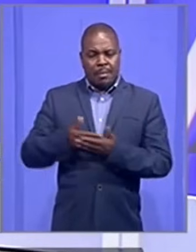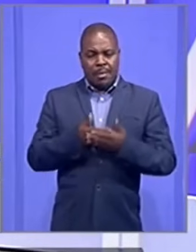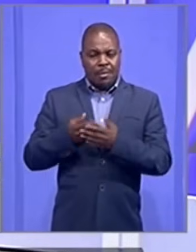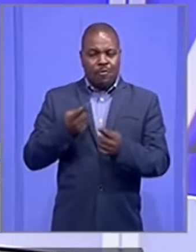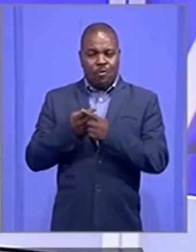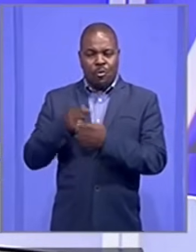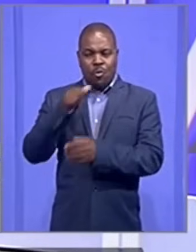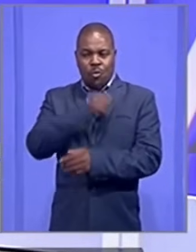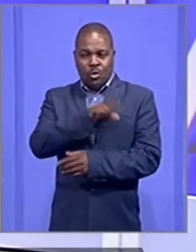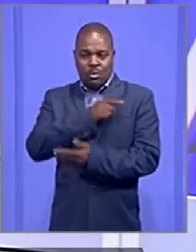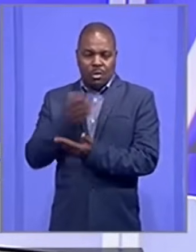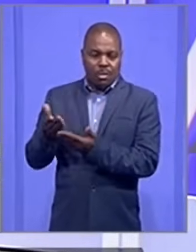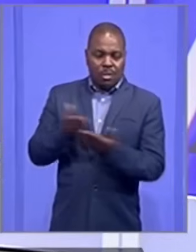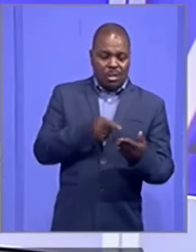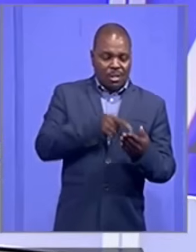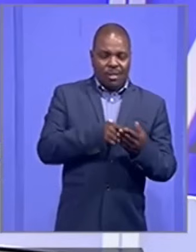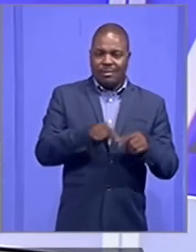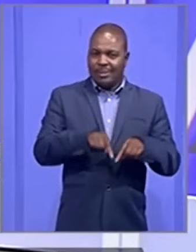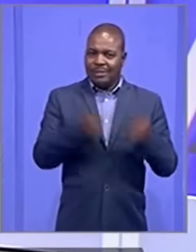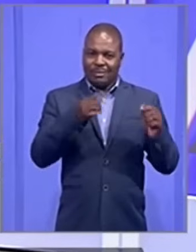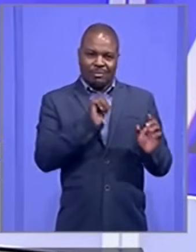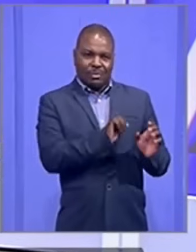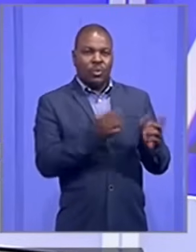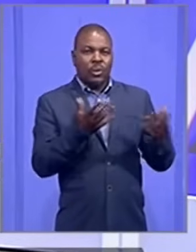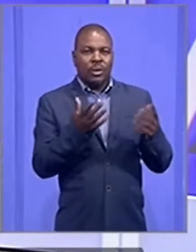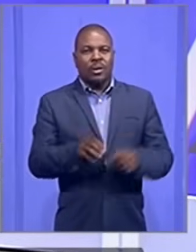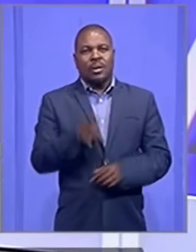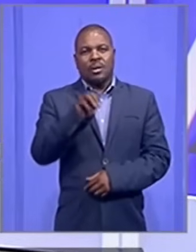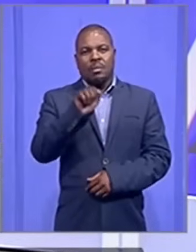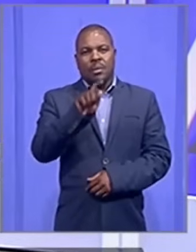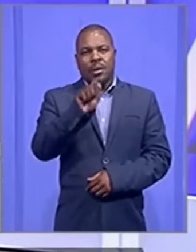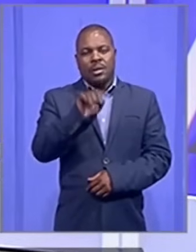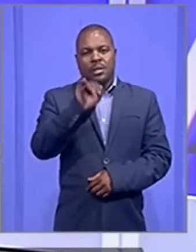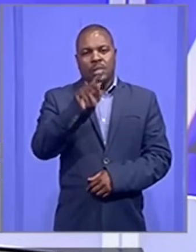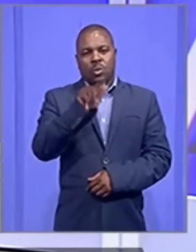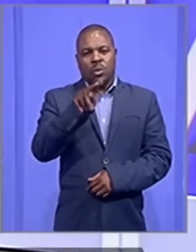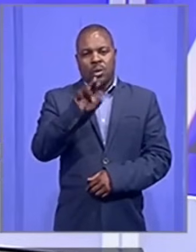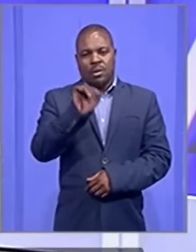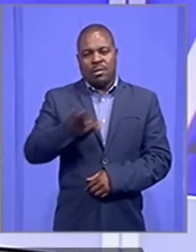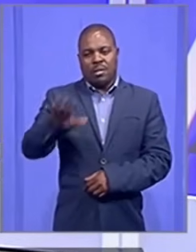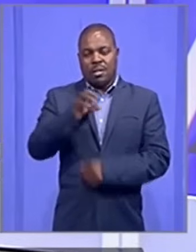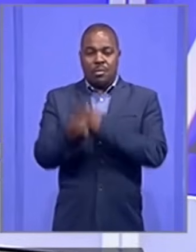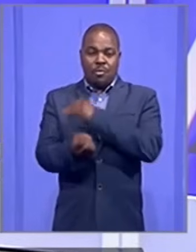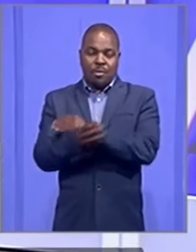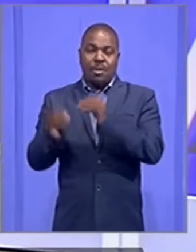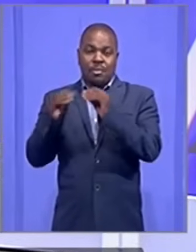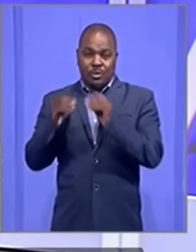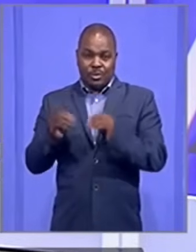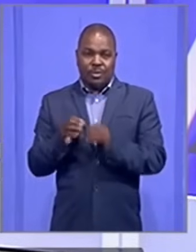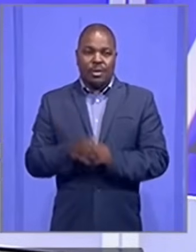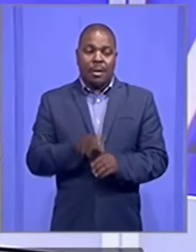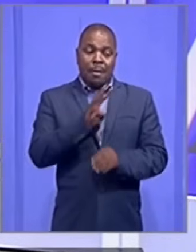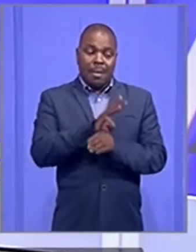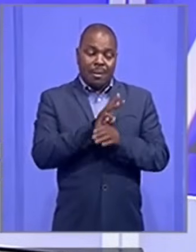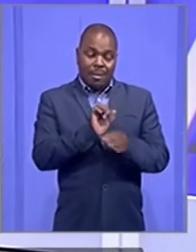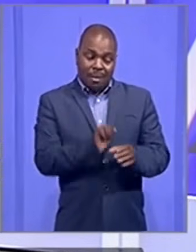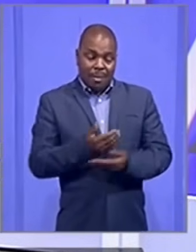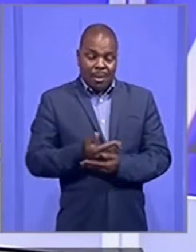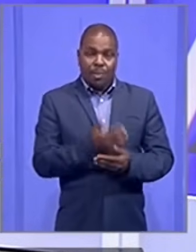e sego wa bona ka bookelong bja matikwana ka Mkhulu Bushbuck Ridge ka Mpumalanga. Go ya ka mmago